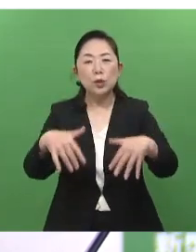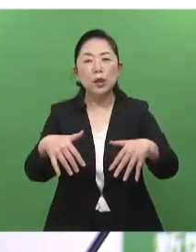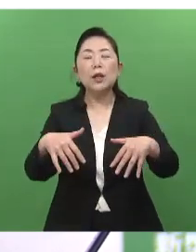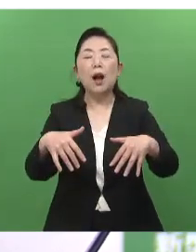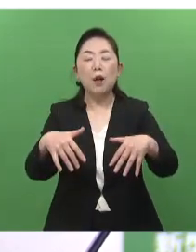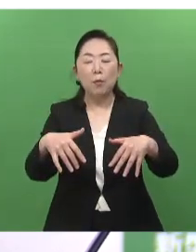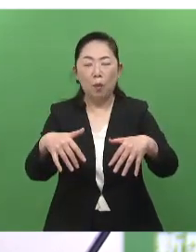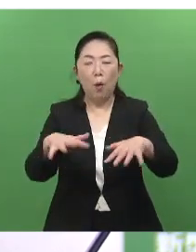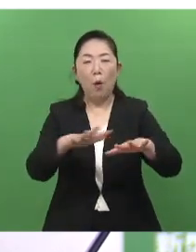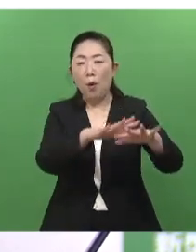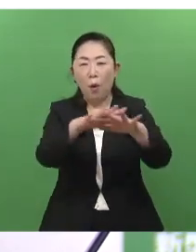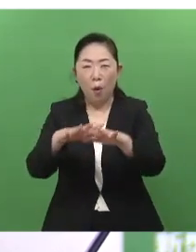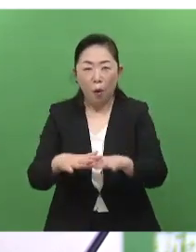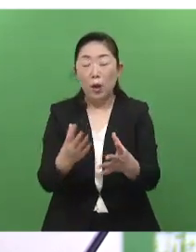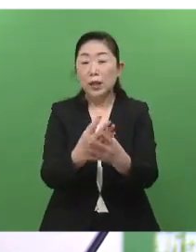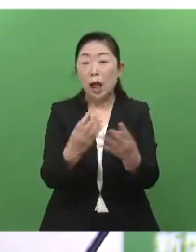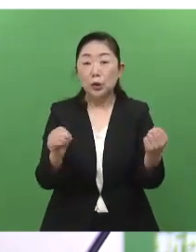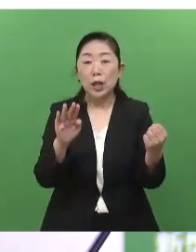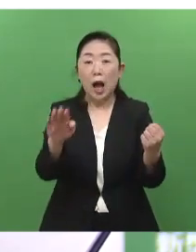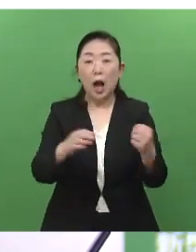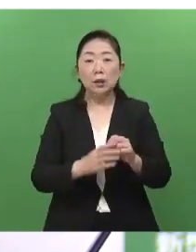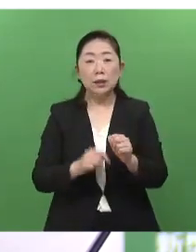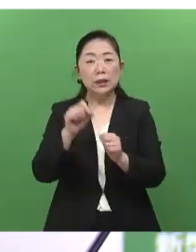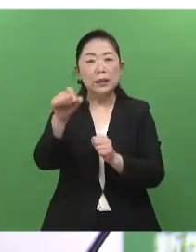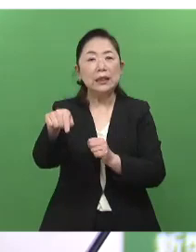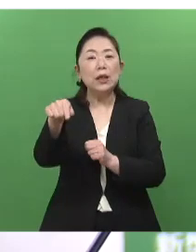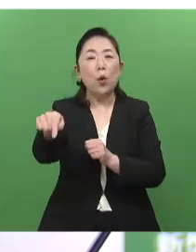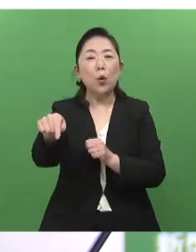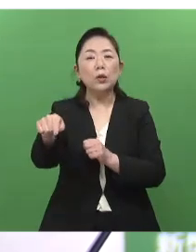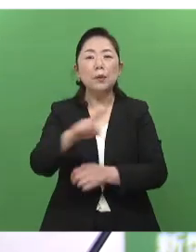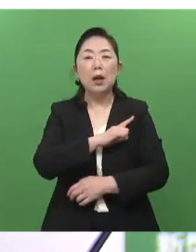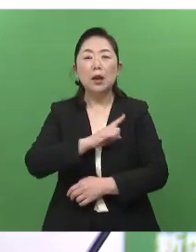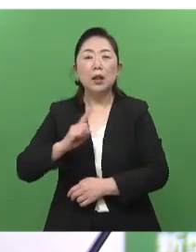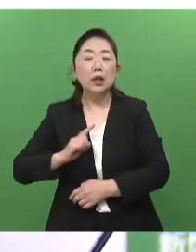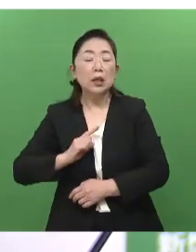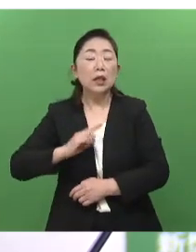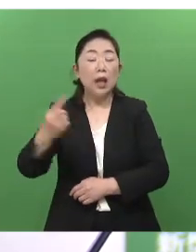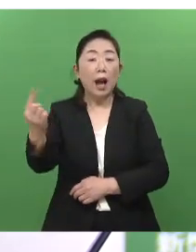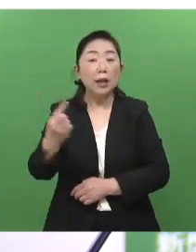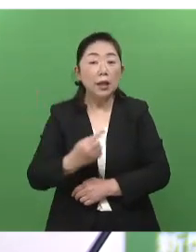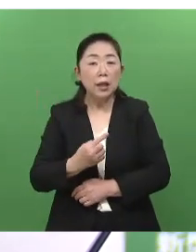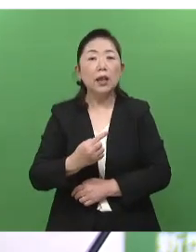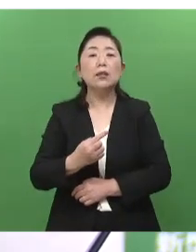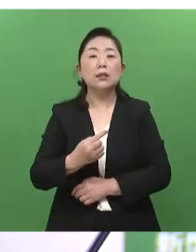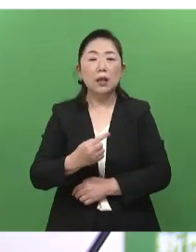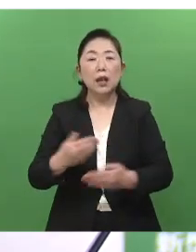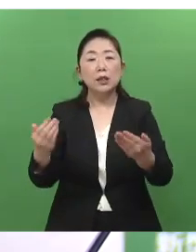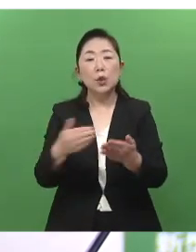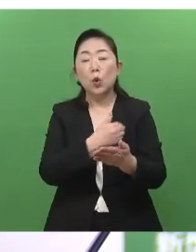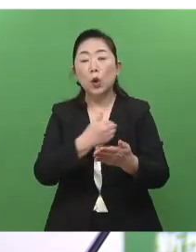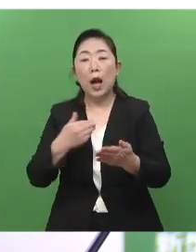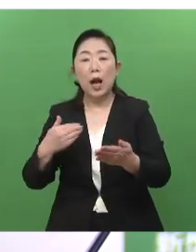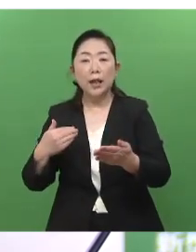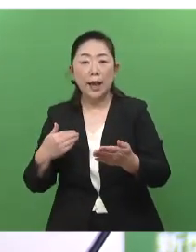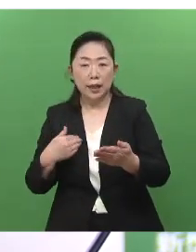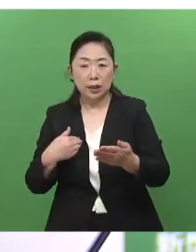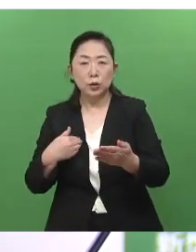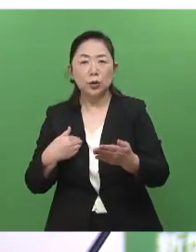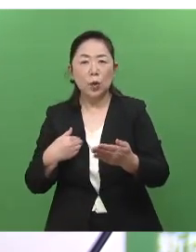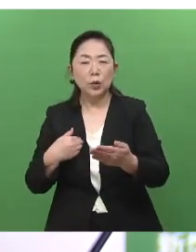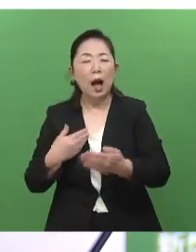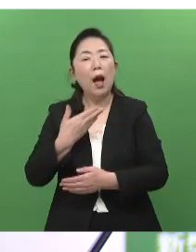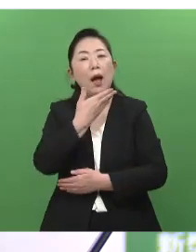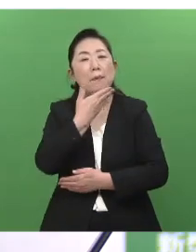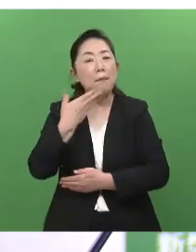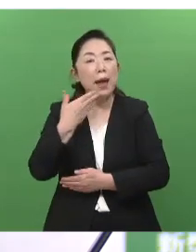味地方にも日帰りで行って仕事ができるというような便利さ